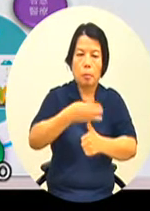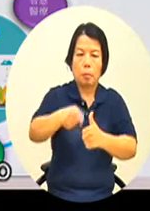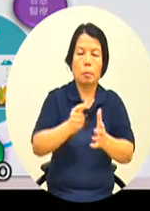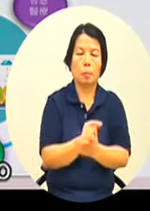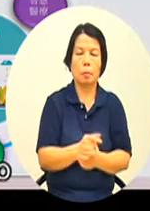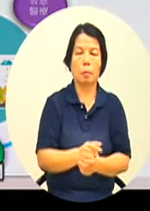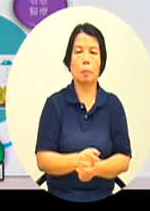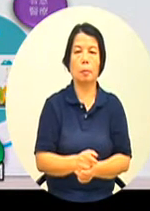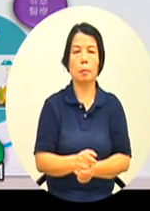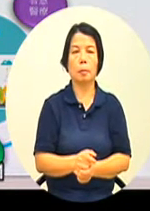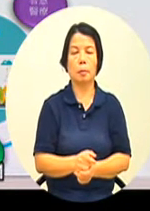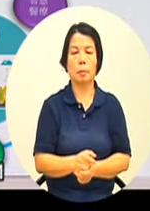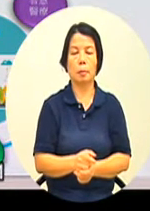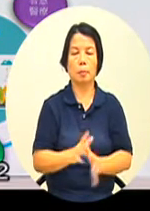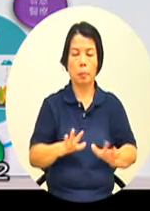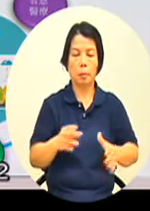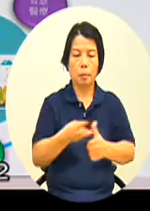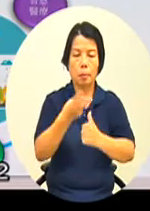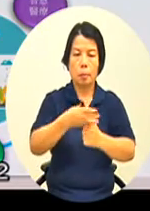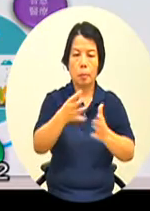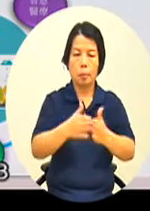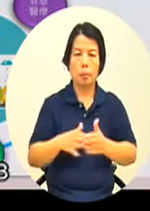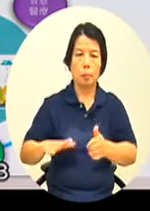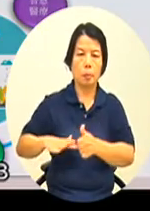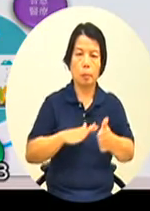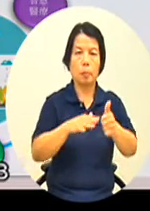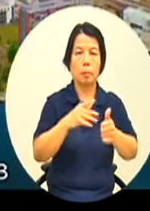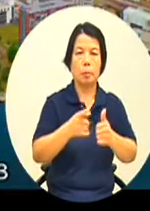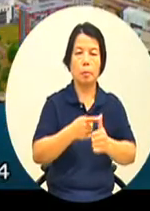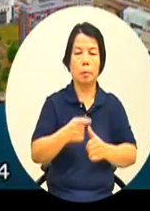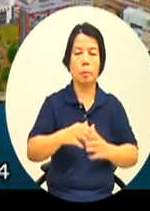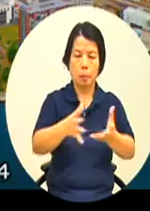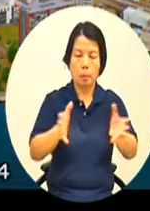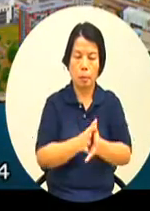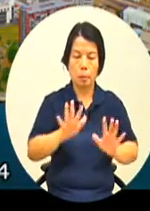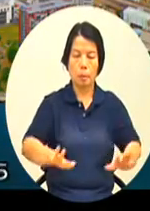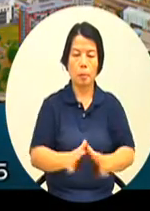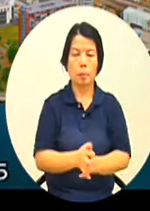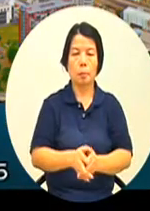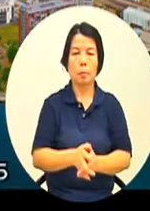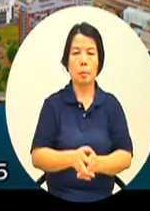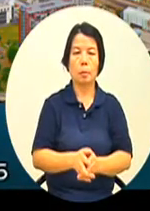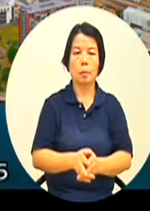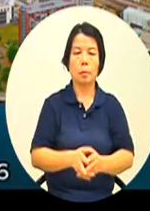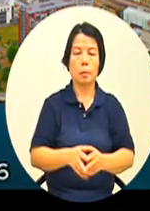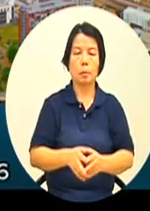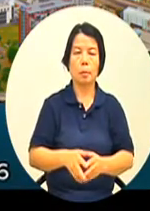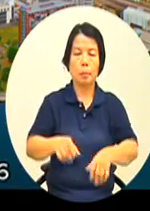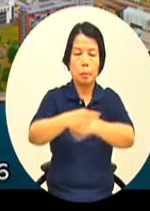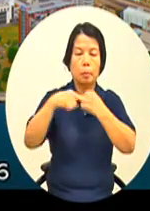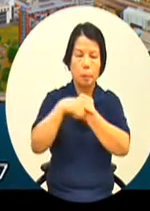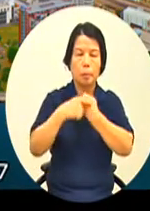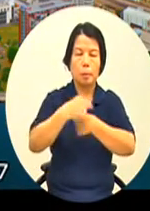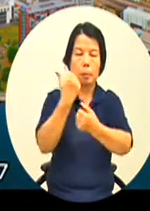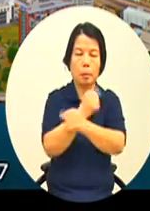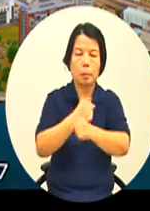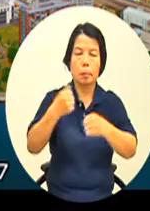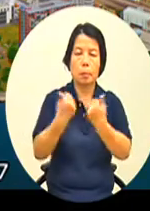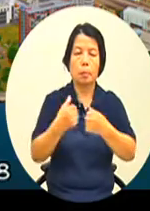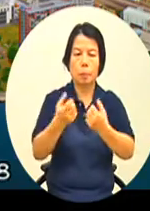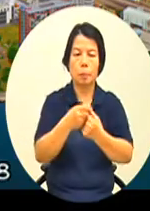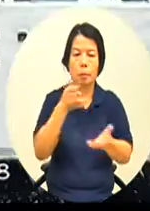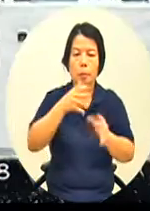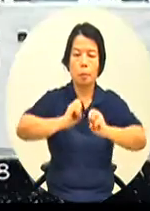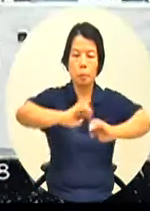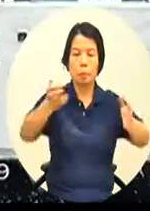市，被归类为领先组。以上是研考会的重点工作报告。未来我们全体同仁将持